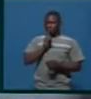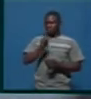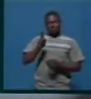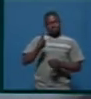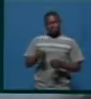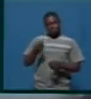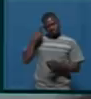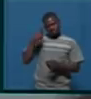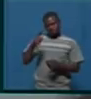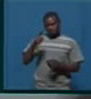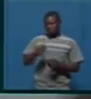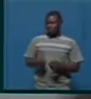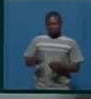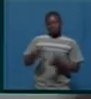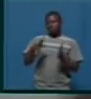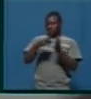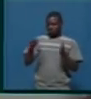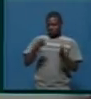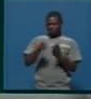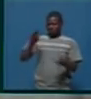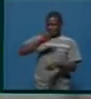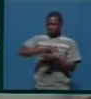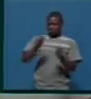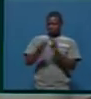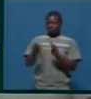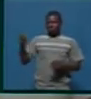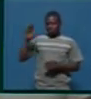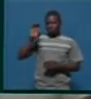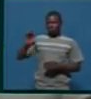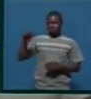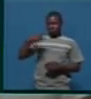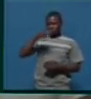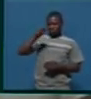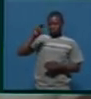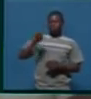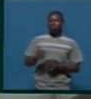coton génétiquement modifié, CGM, car nous sommes